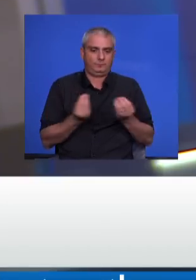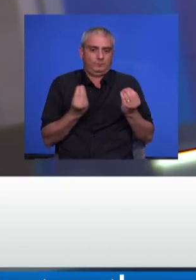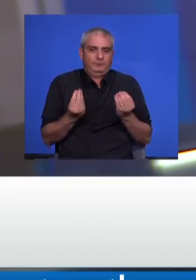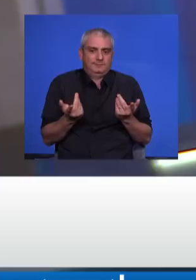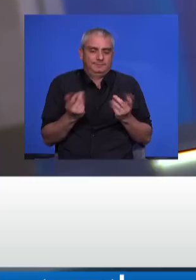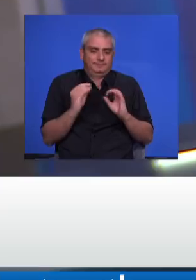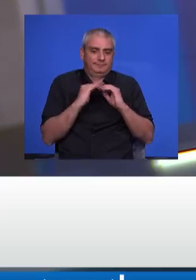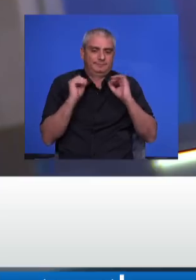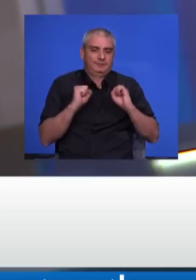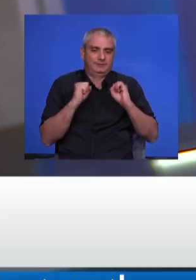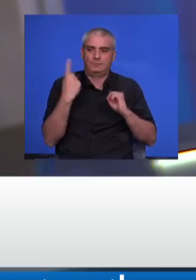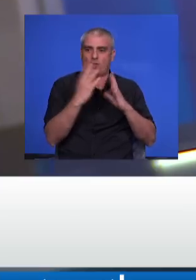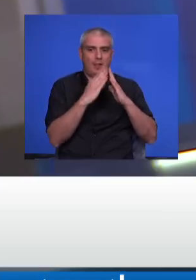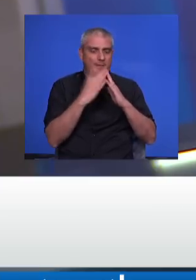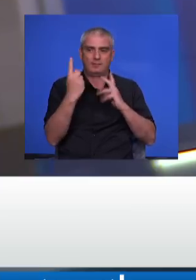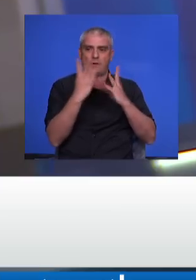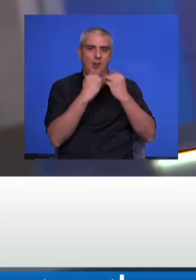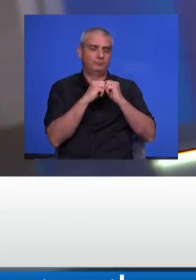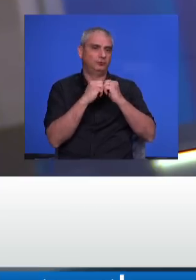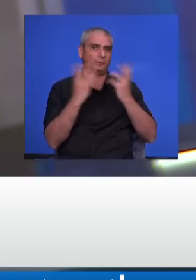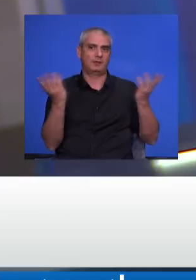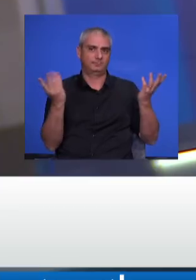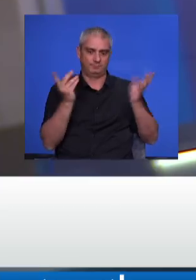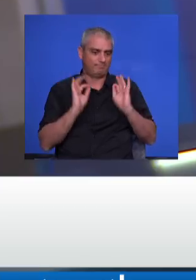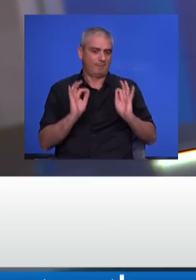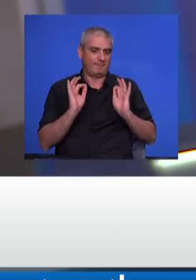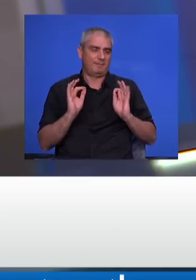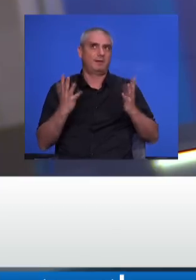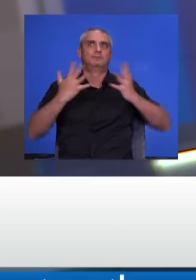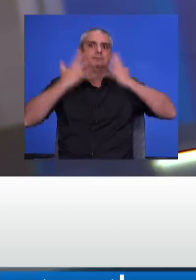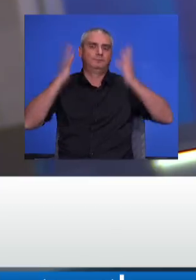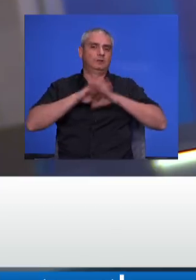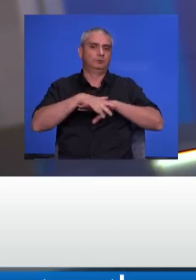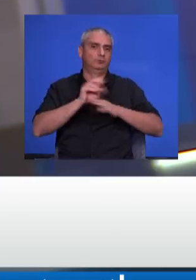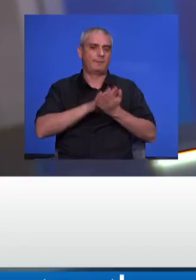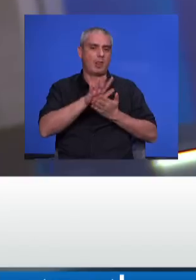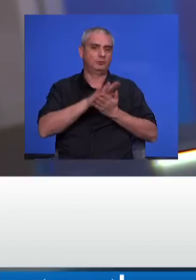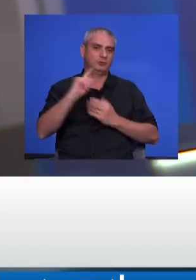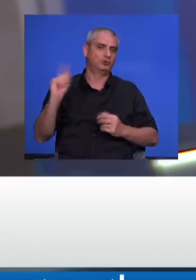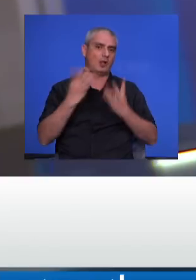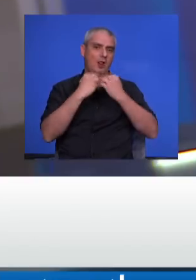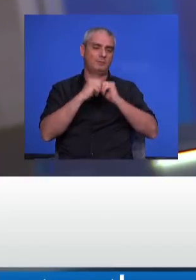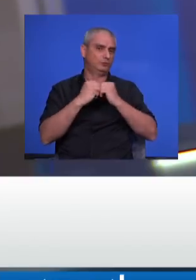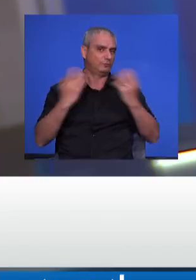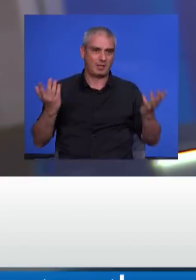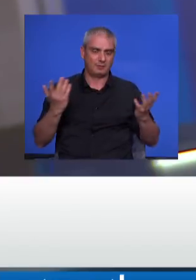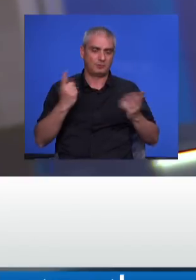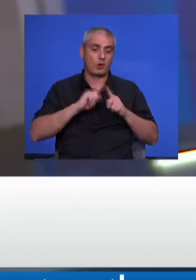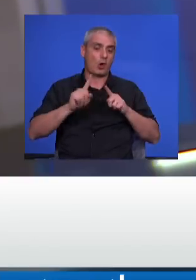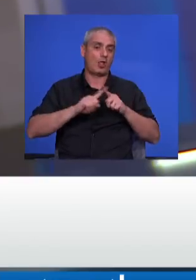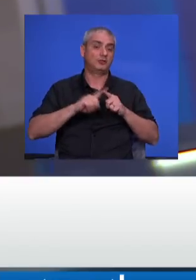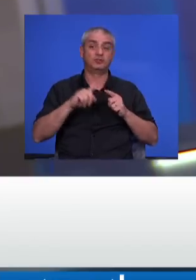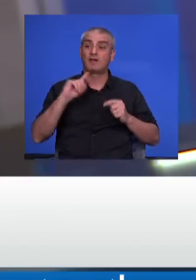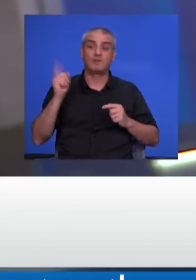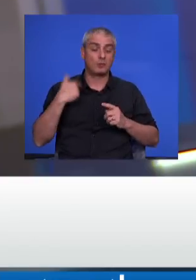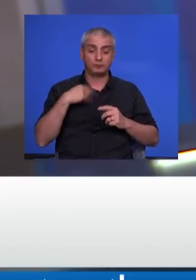מוצרים בסיסיים בכל בית, בכל משפחה, שהם באמת באמת דרמטית משפיעים על ההוצאה של כל משפחה מדי חודש, וכל מה